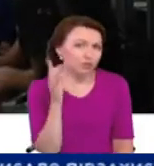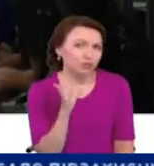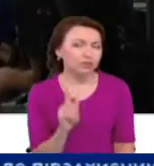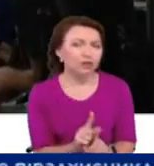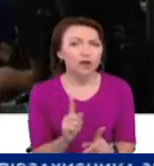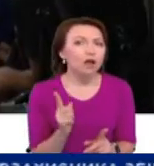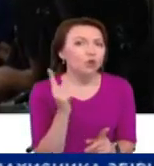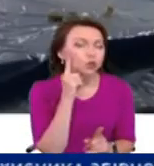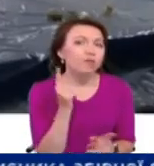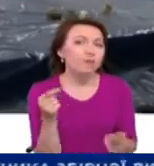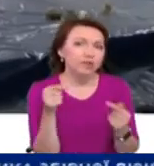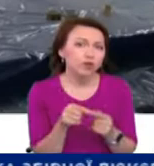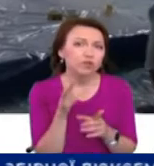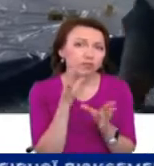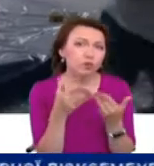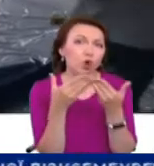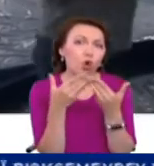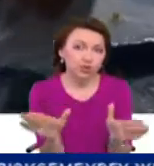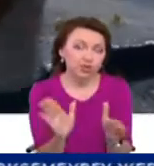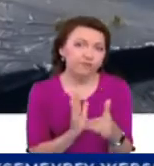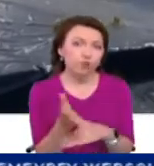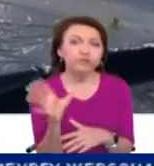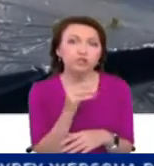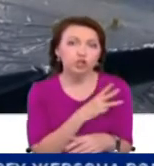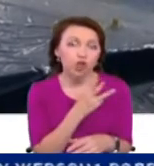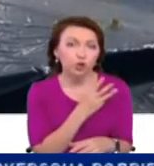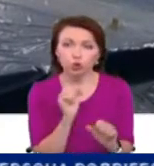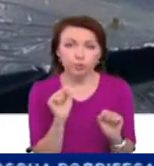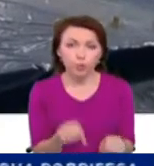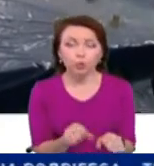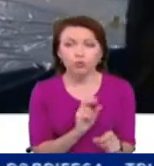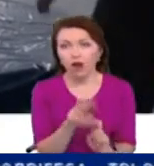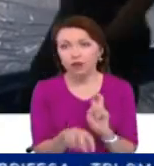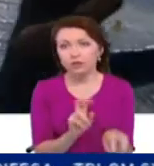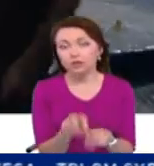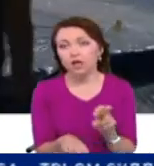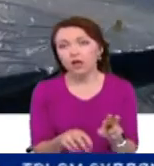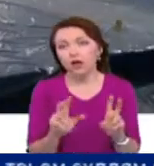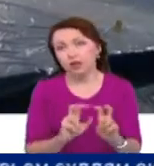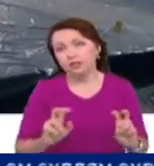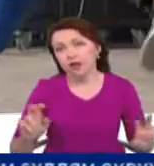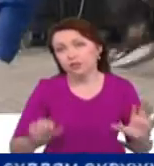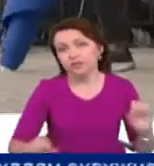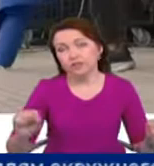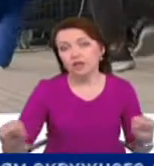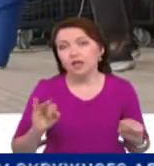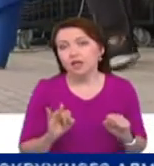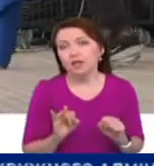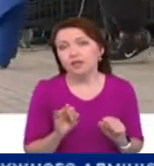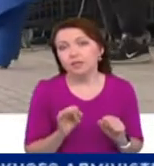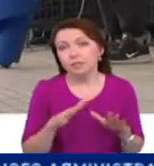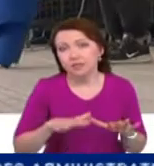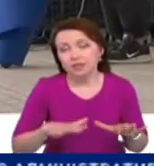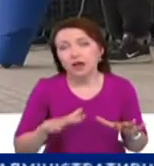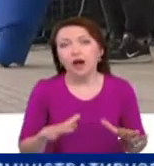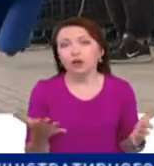в определенне время буде відкрит вход, і всі желаючі можуть заходити, розсаджуватися по тим трибунам, на